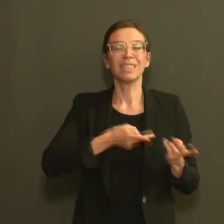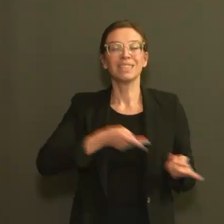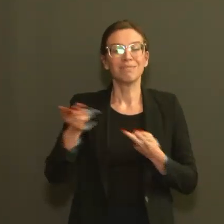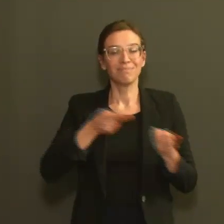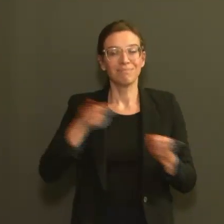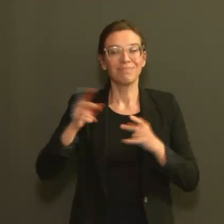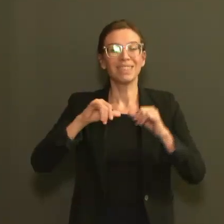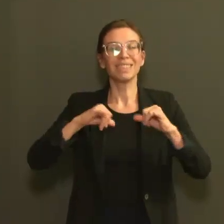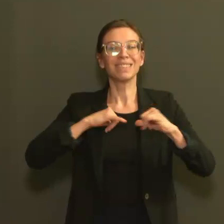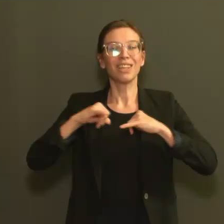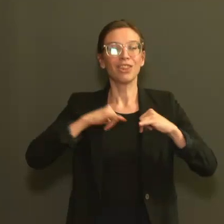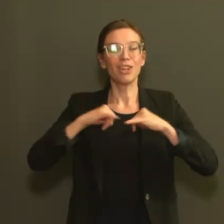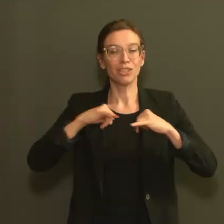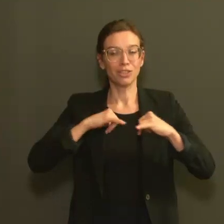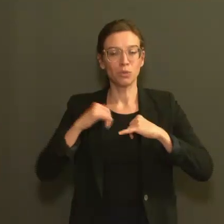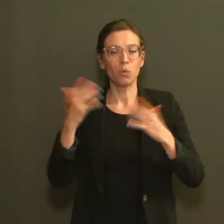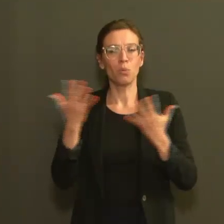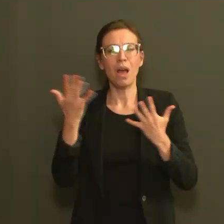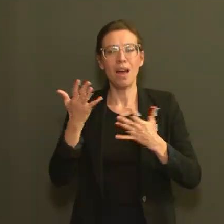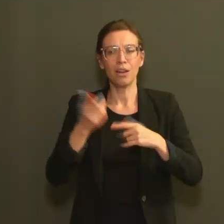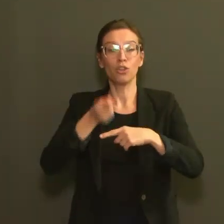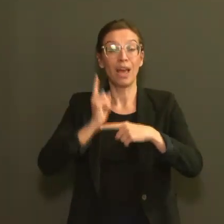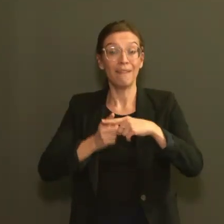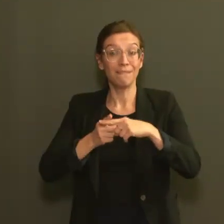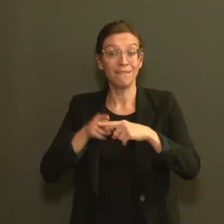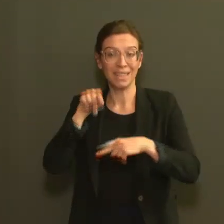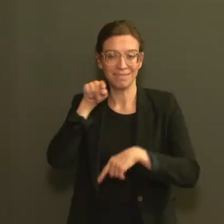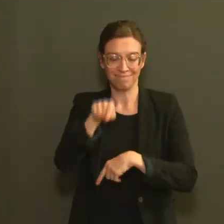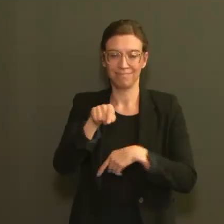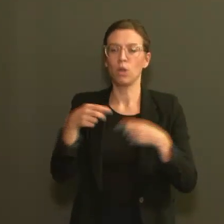Maar we zien toenames in alle provincies.